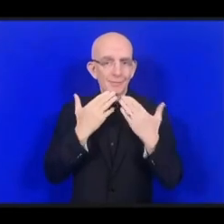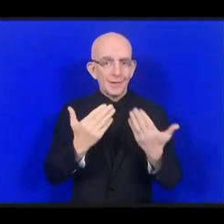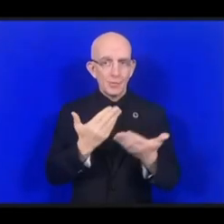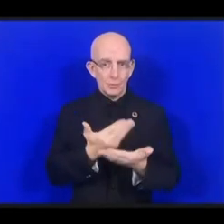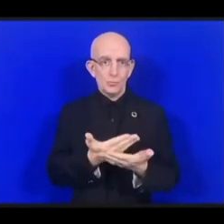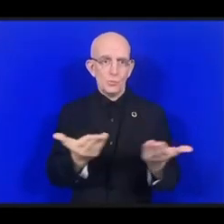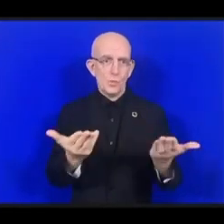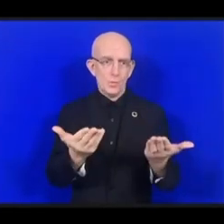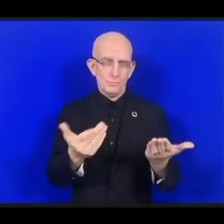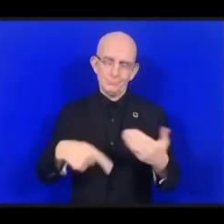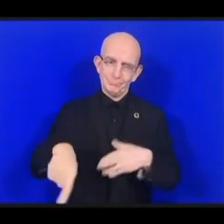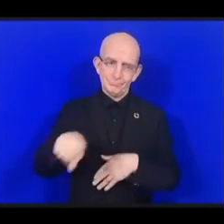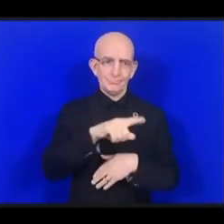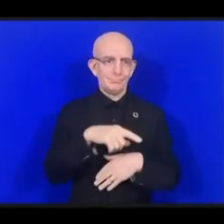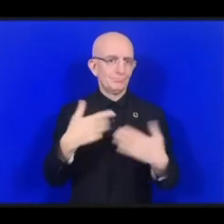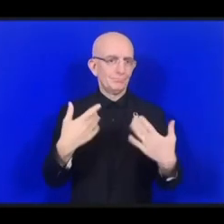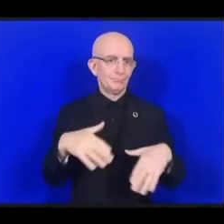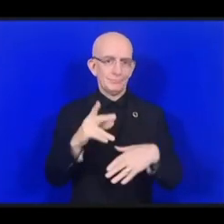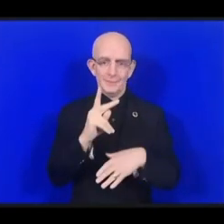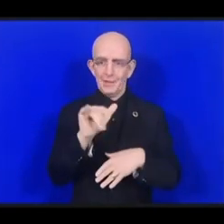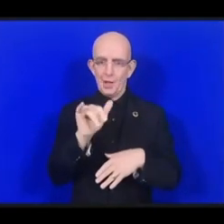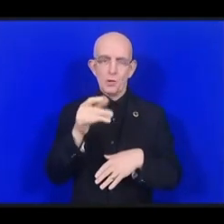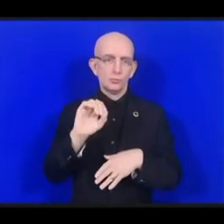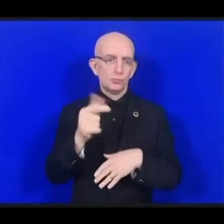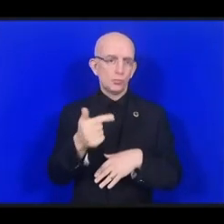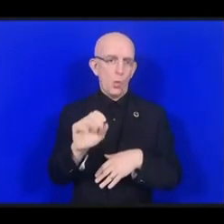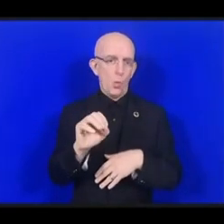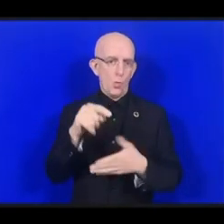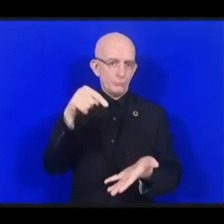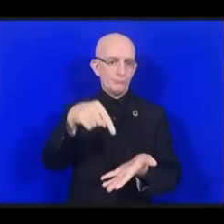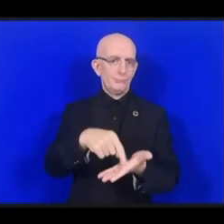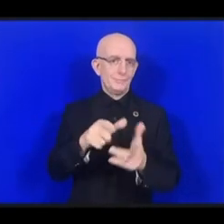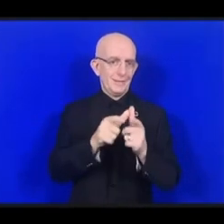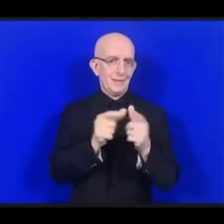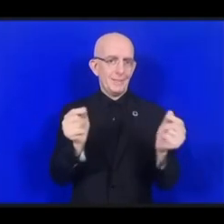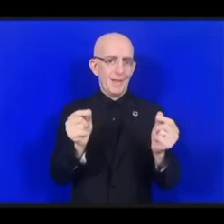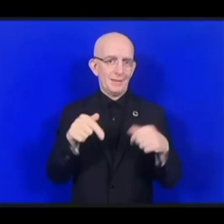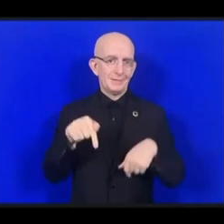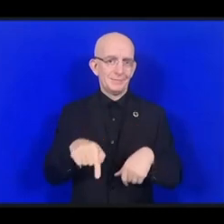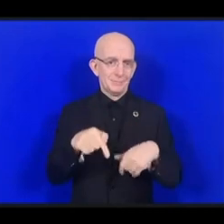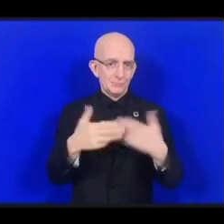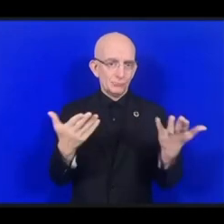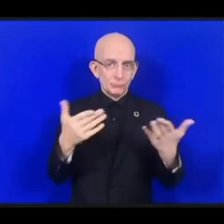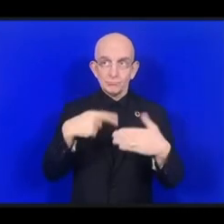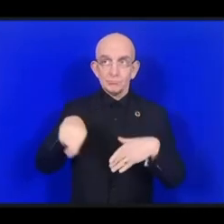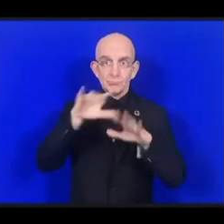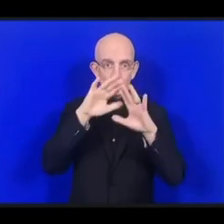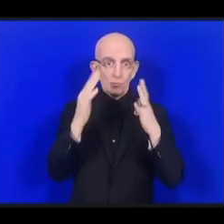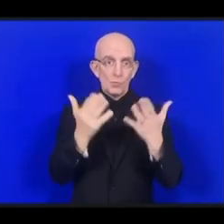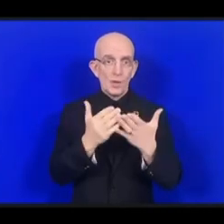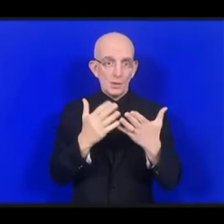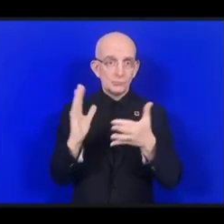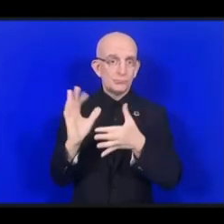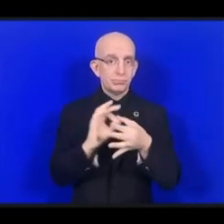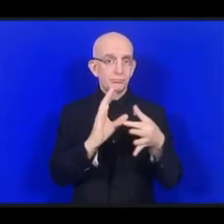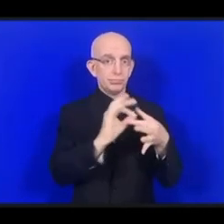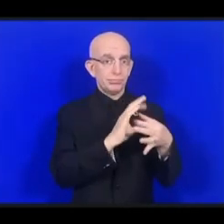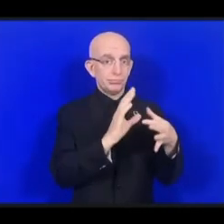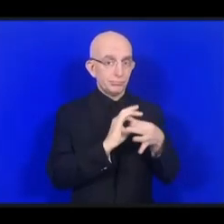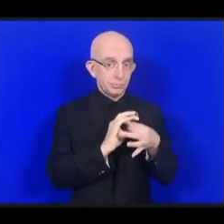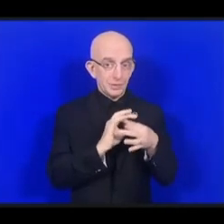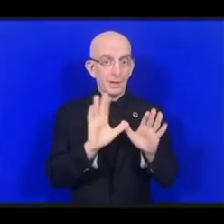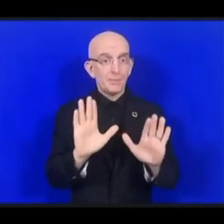バーチャルに参加された皆さんも本当にありがとうございました最後になりましたが国連を代表してホスト